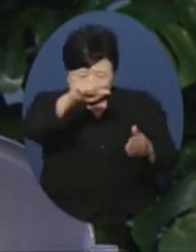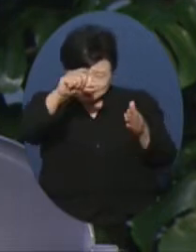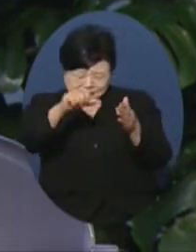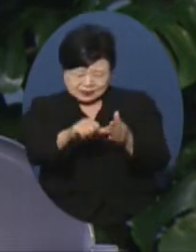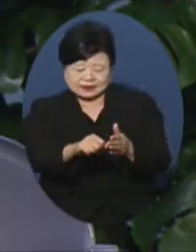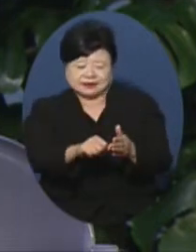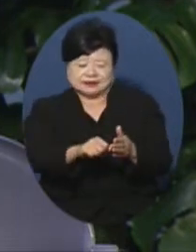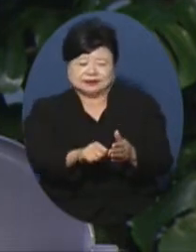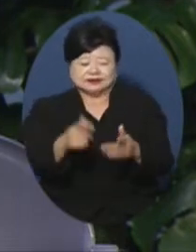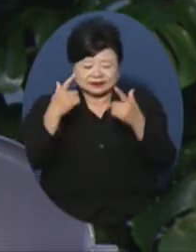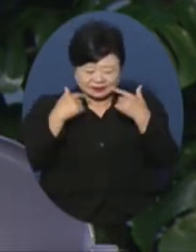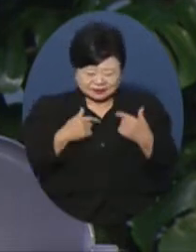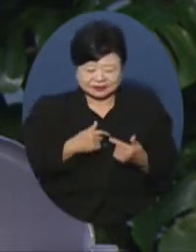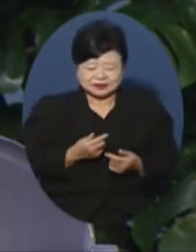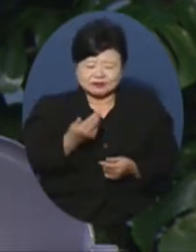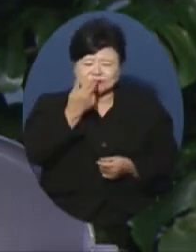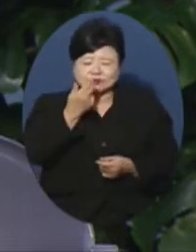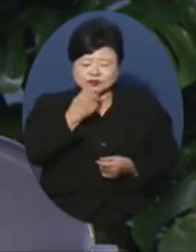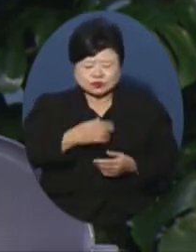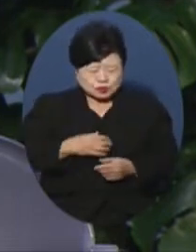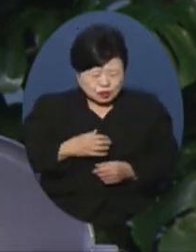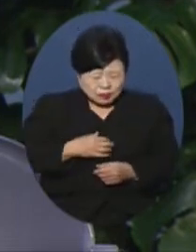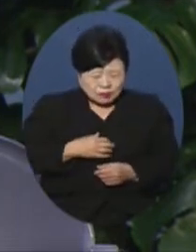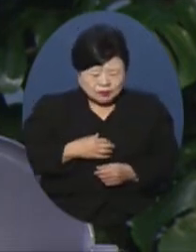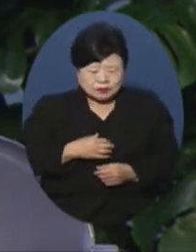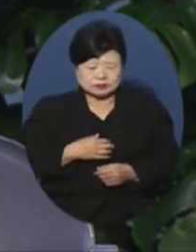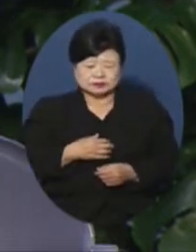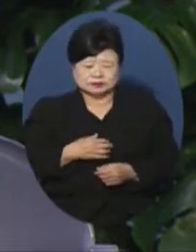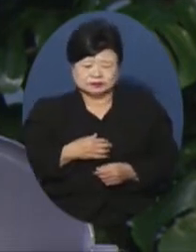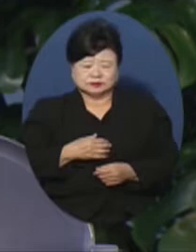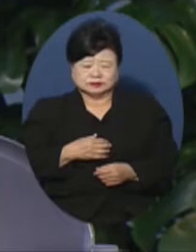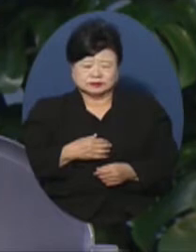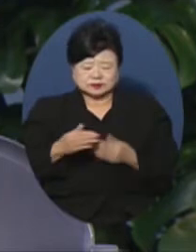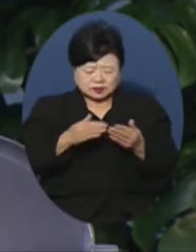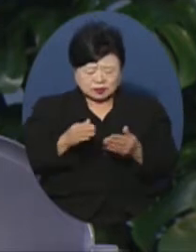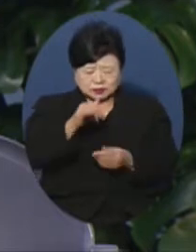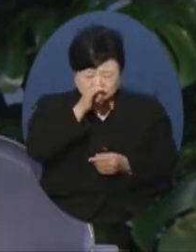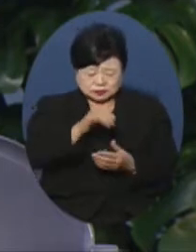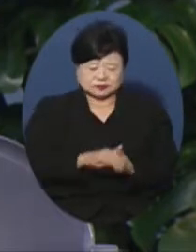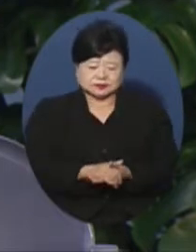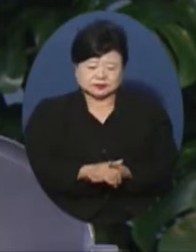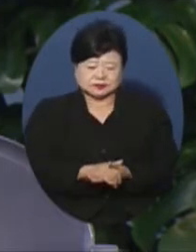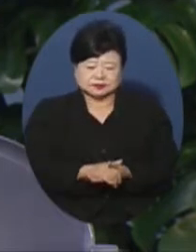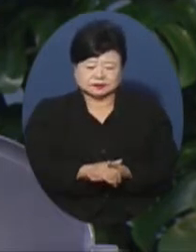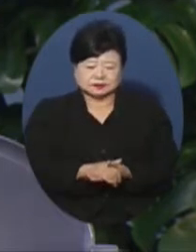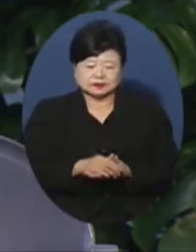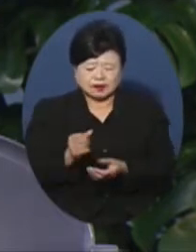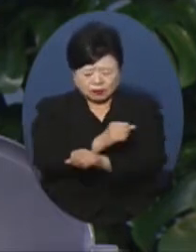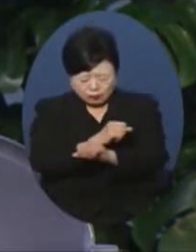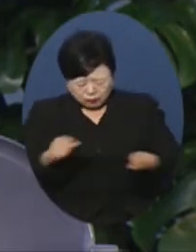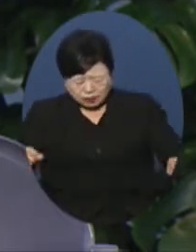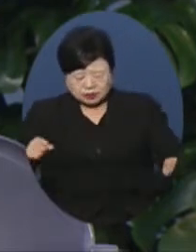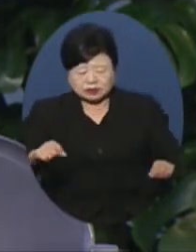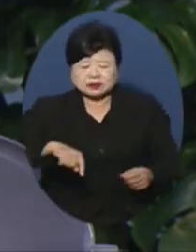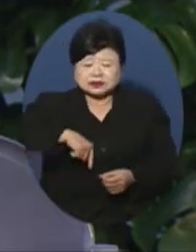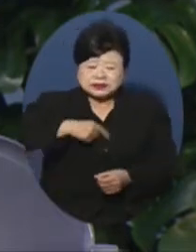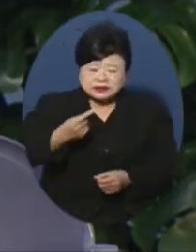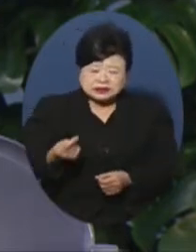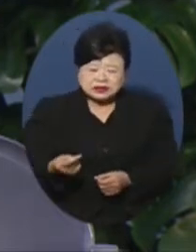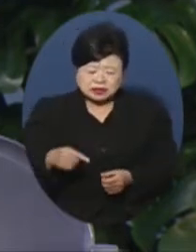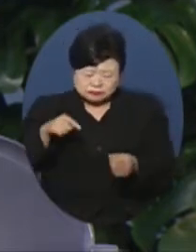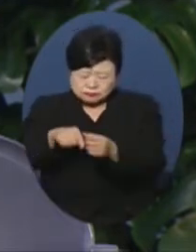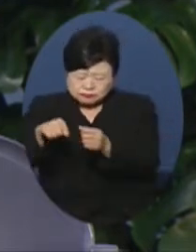인생을 보면 그는 늘 목숨의 위험을 받으며 살았습니다. 광야에서는